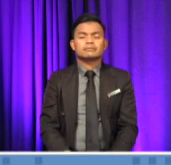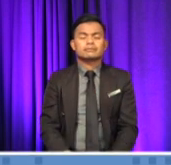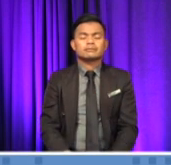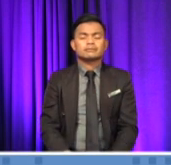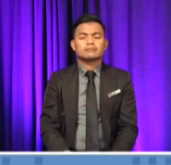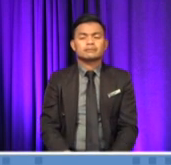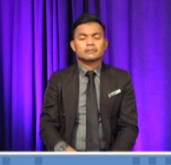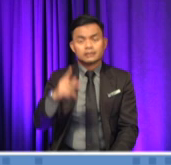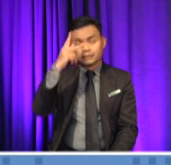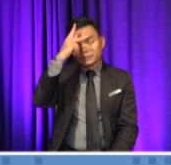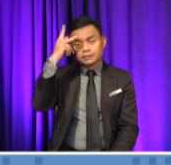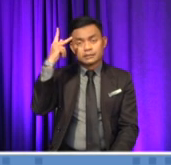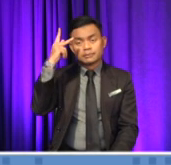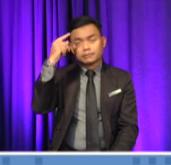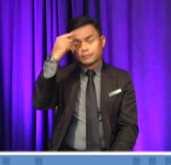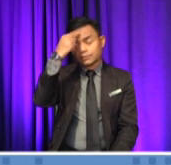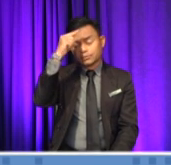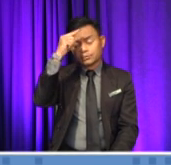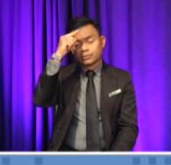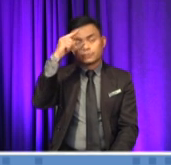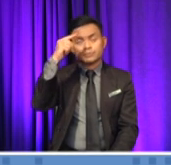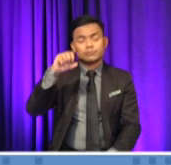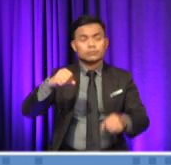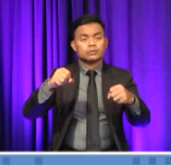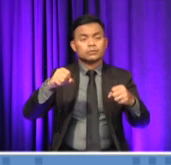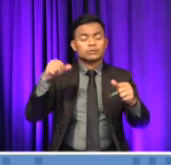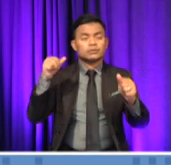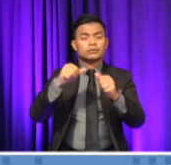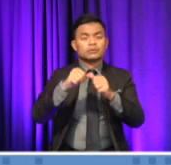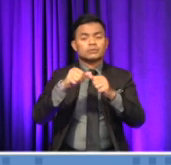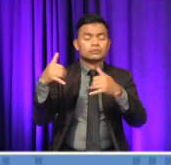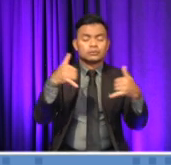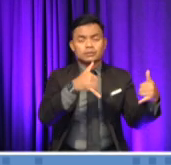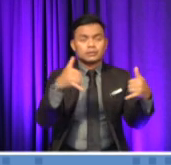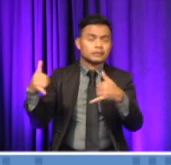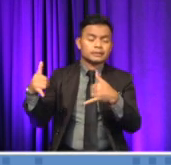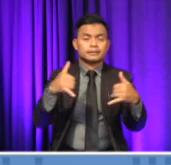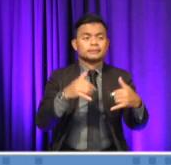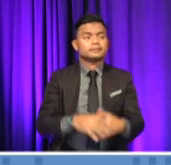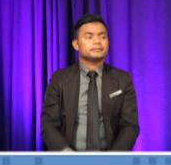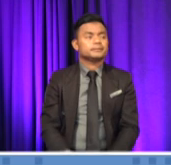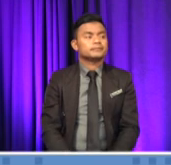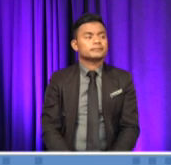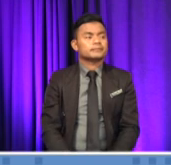ini adalah untuk mutu arus ulang Ali Oke Betul lah jawaban AMS